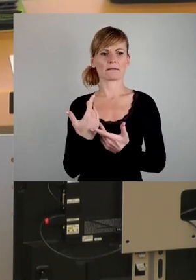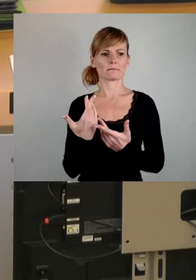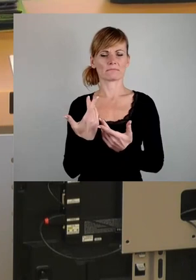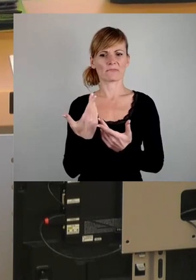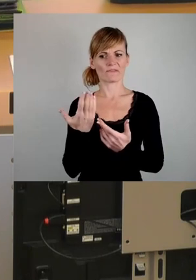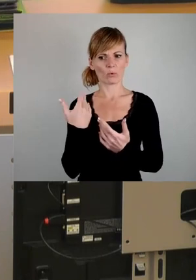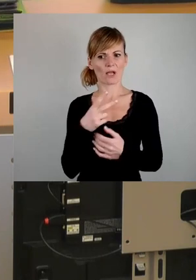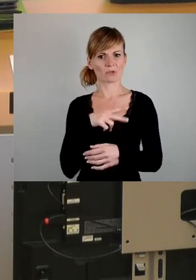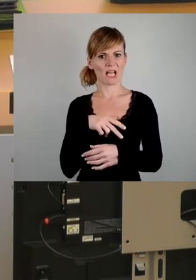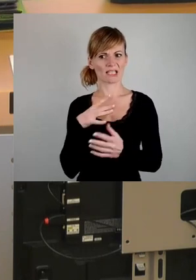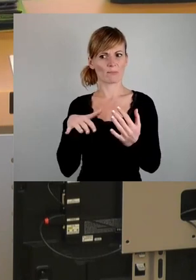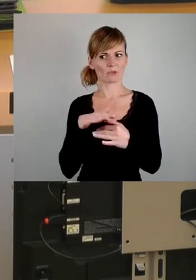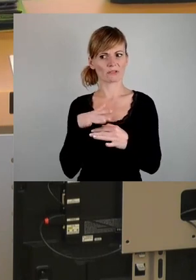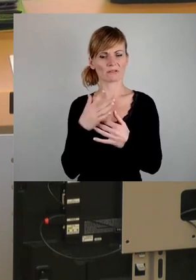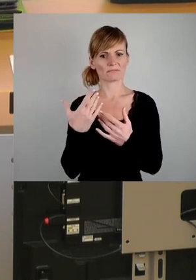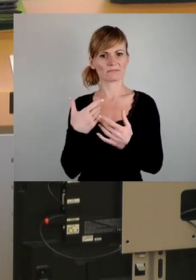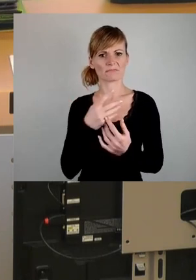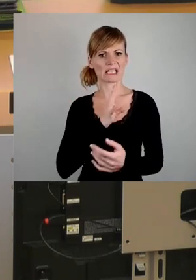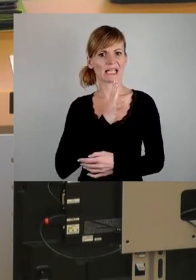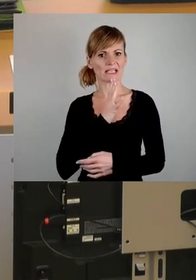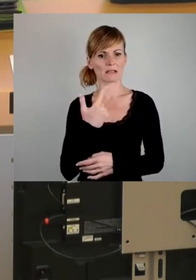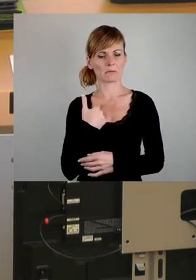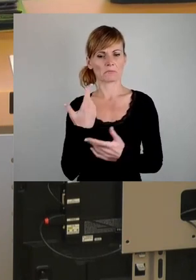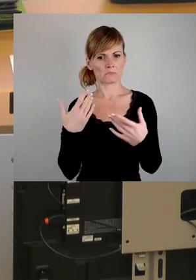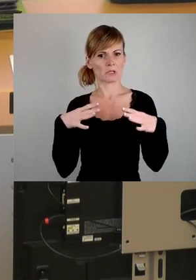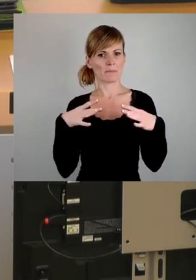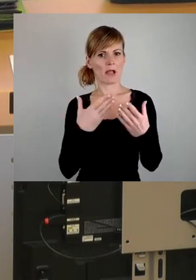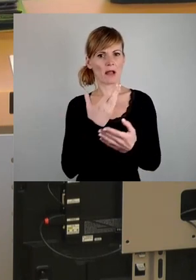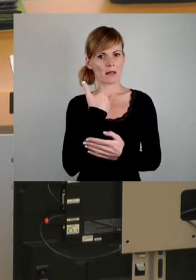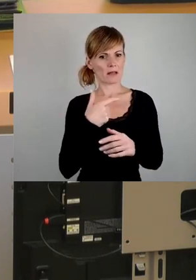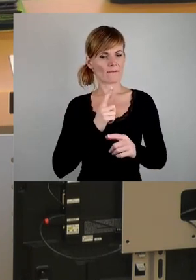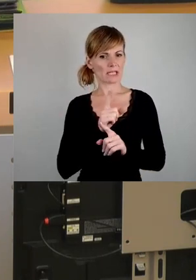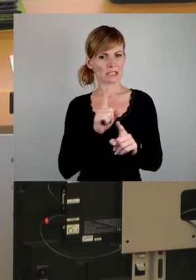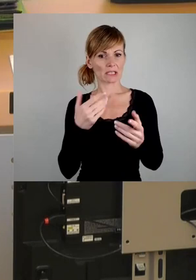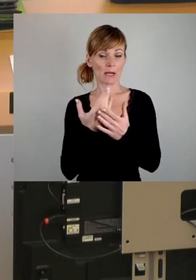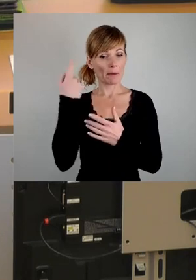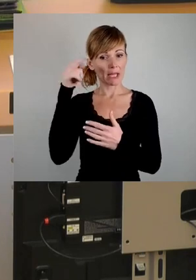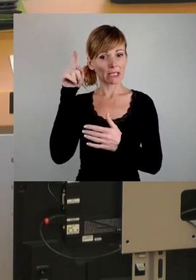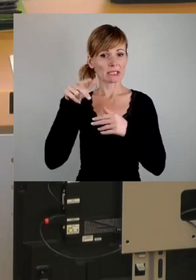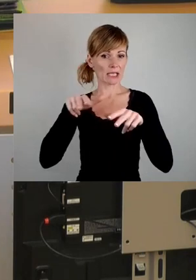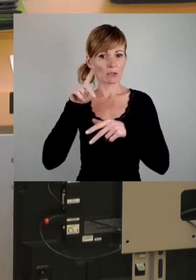Hätte man von Liberalen nicht erwartet, aber in der Regierung in Berlin wird dann auch ein Haushalt